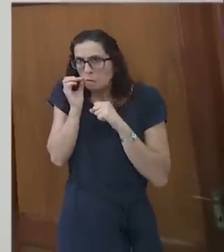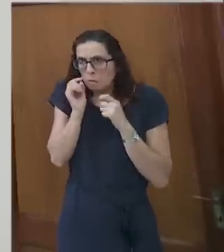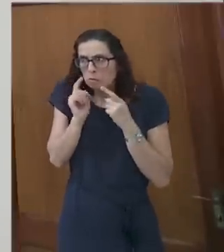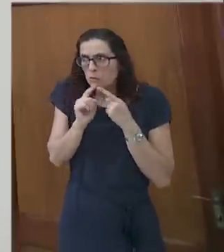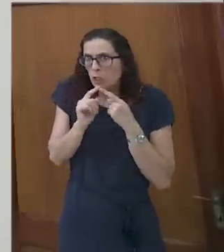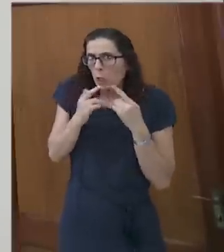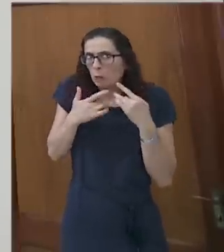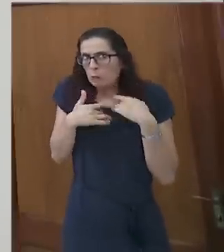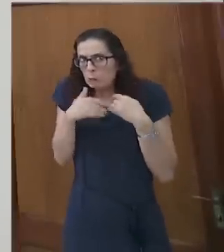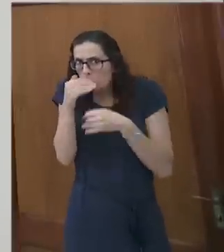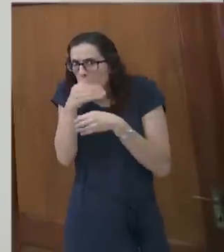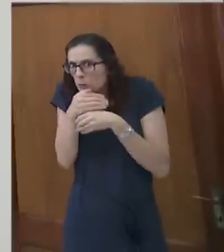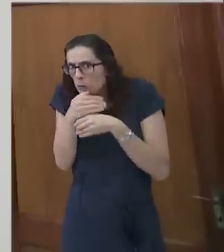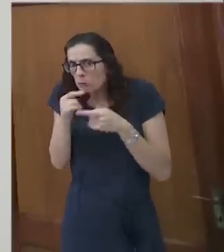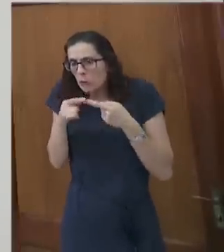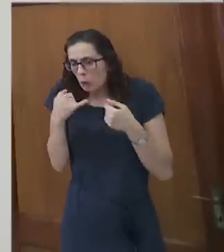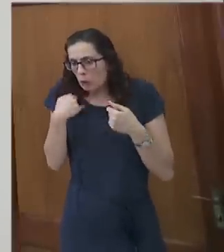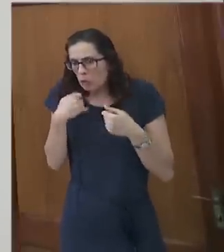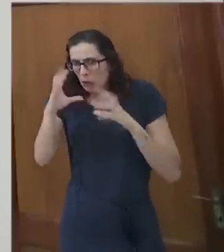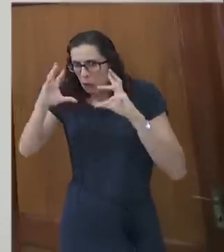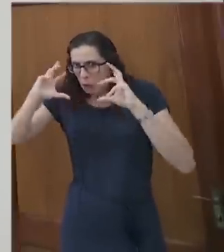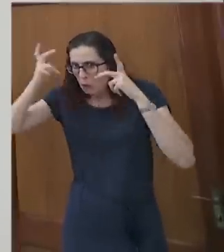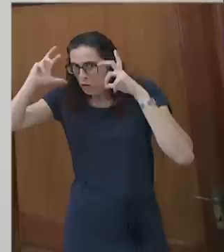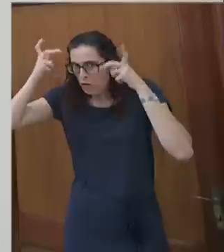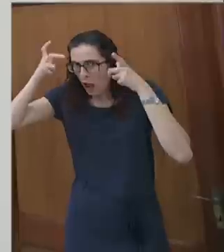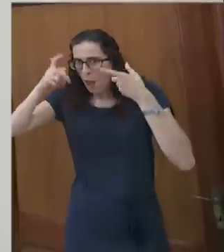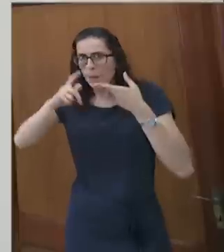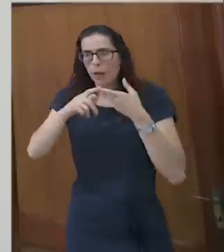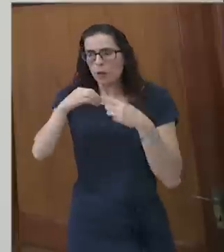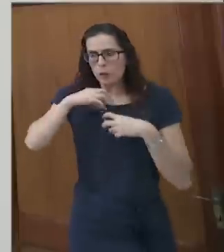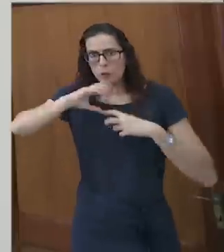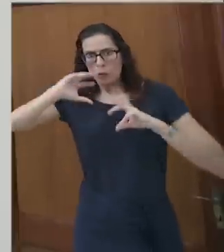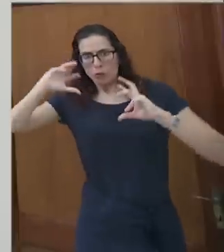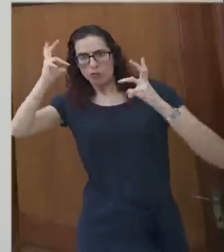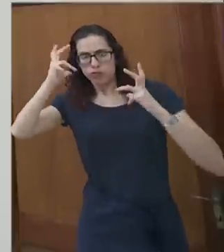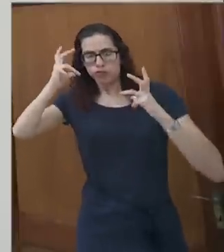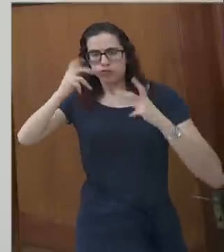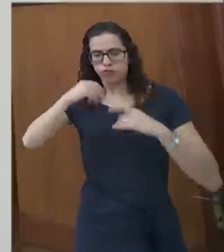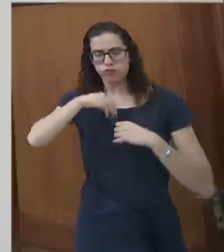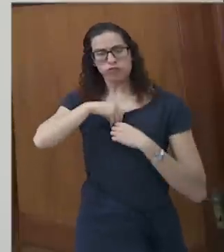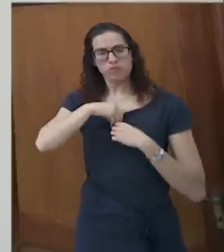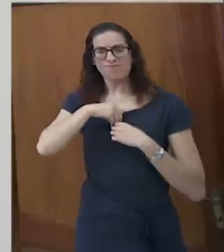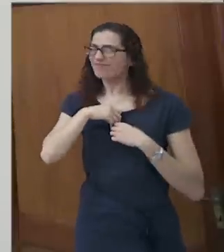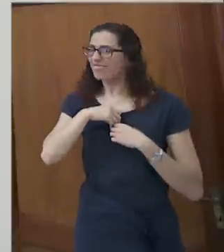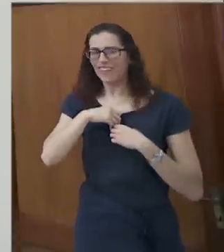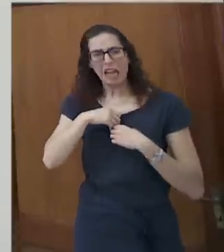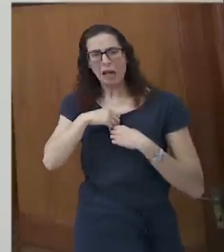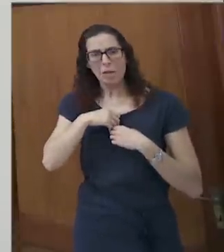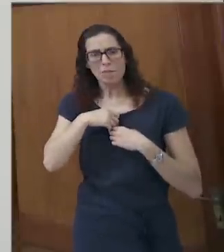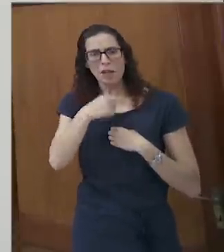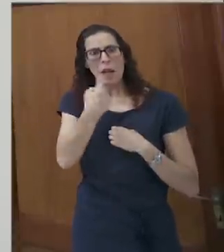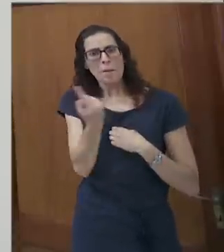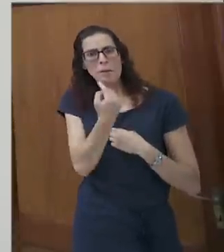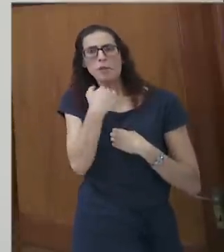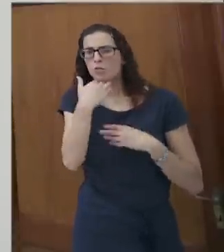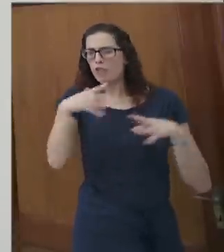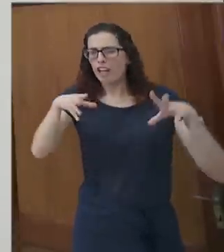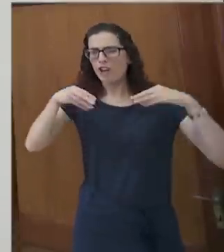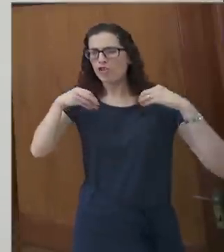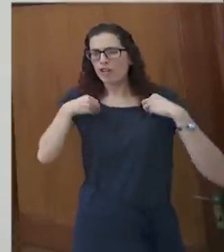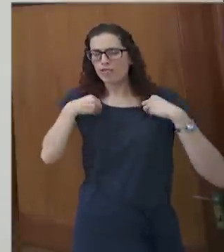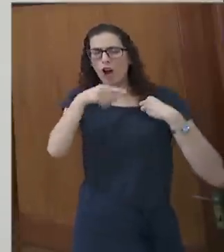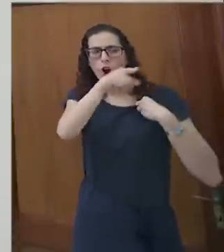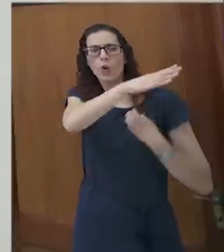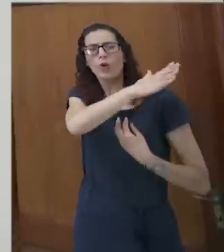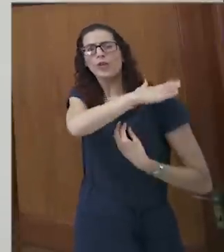u aħna fil-paċ u fil-ferħ. Dik hija responsabilità ta' min ma jaċċettajx. Hekk